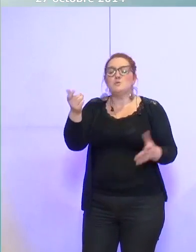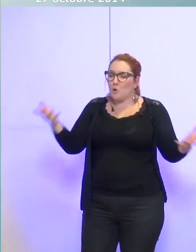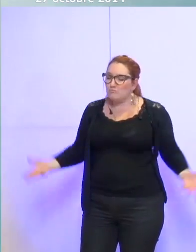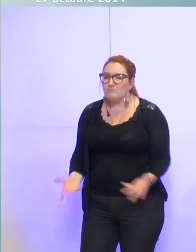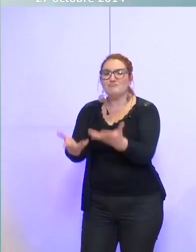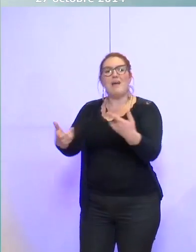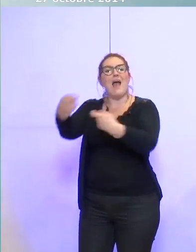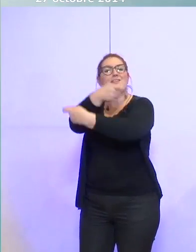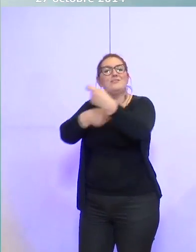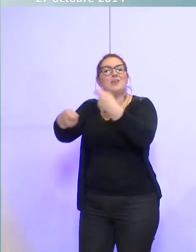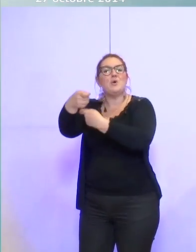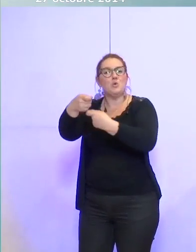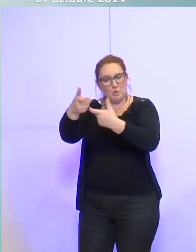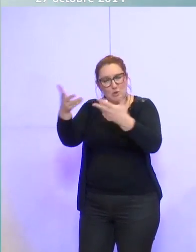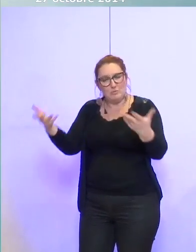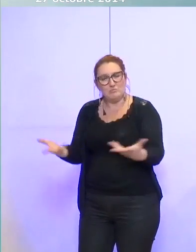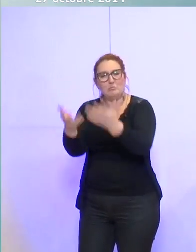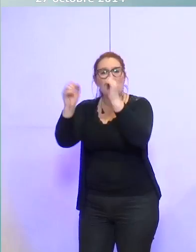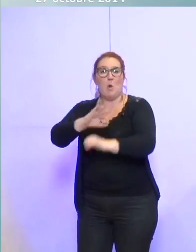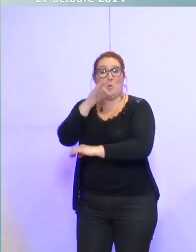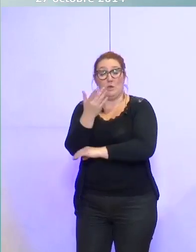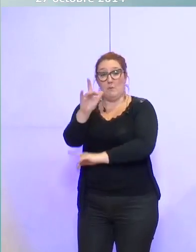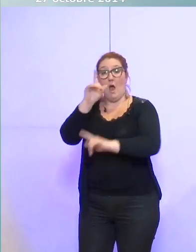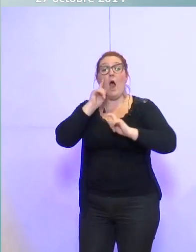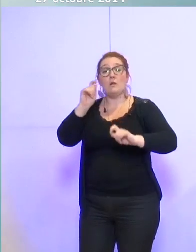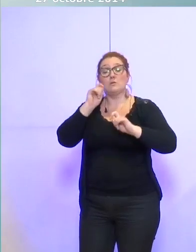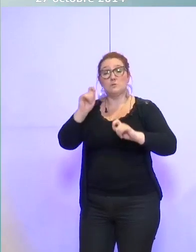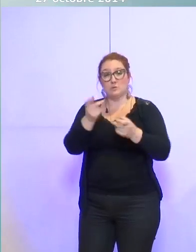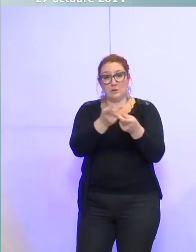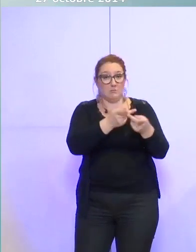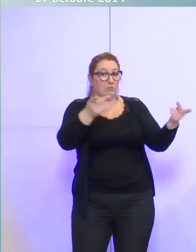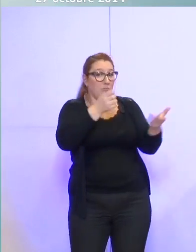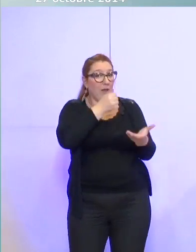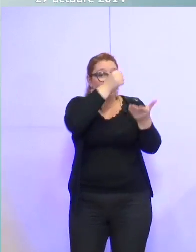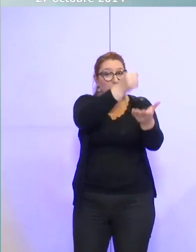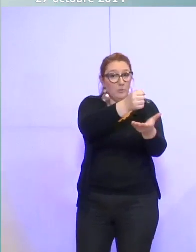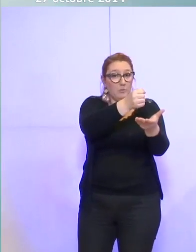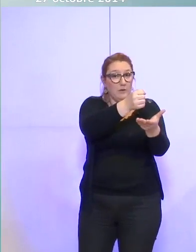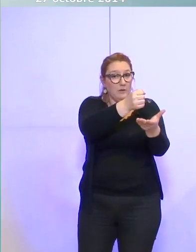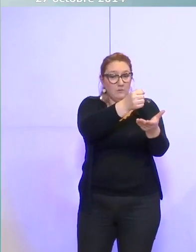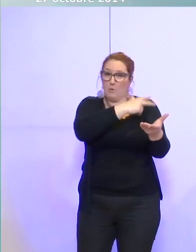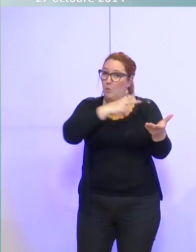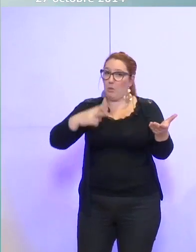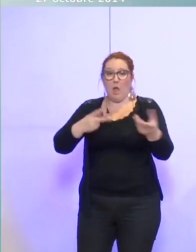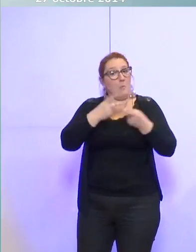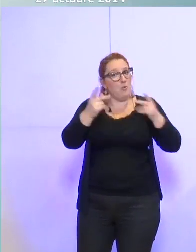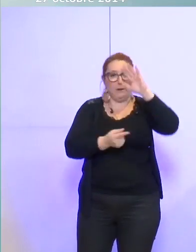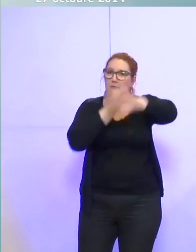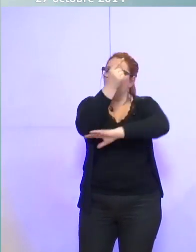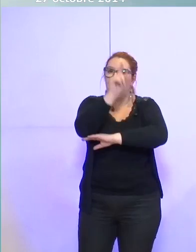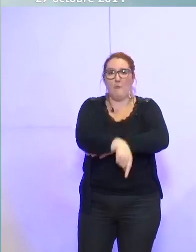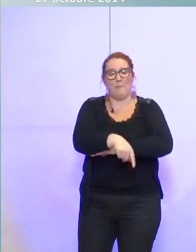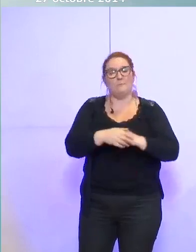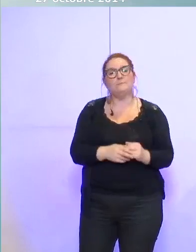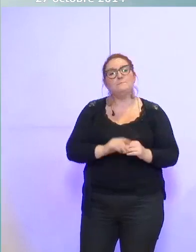économique autour de la libération des données publiques, mais la donnée patrimoine public doit rester dans le domaine public. Et bien